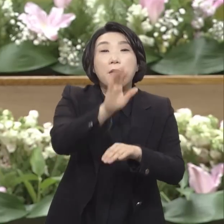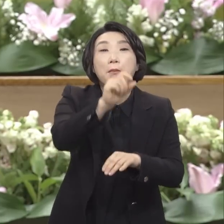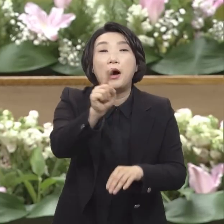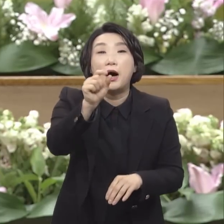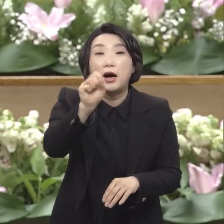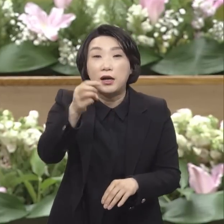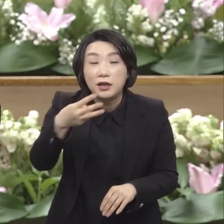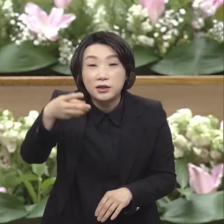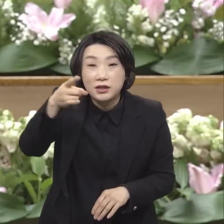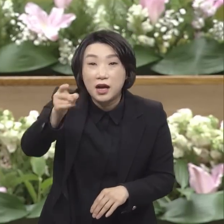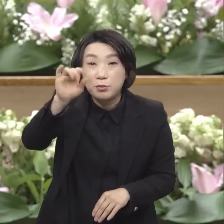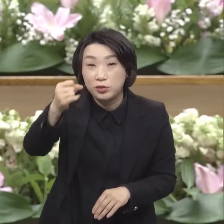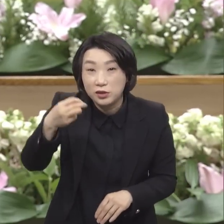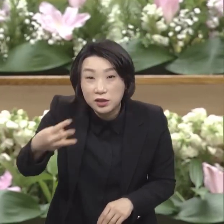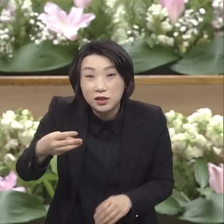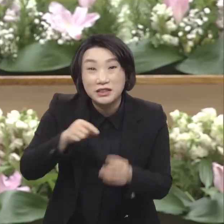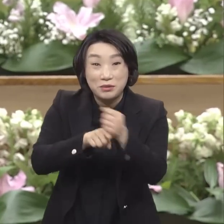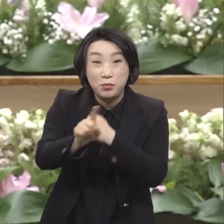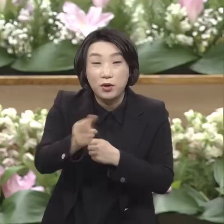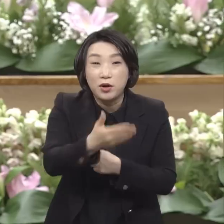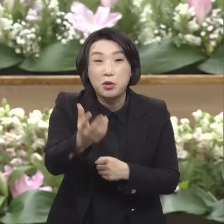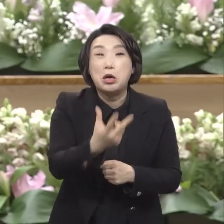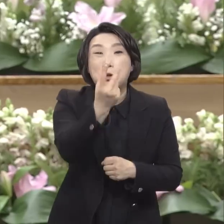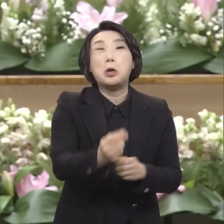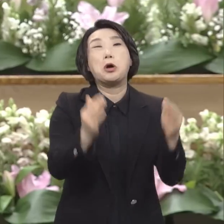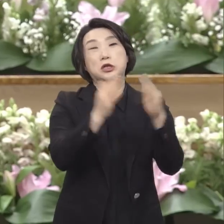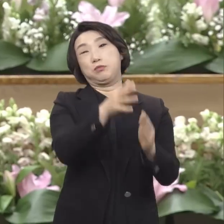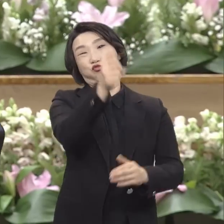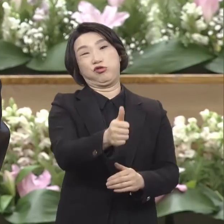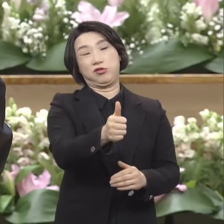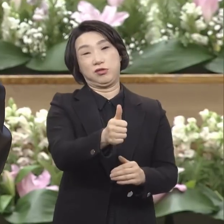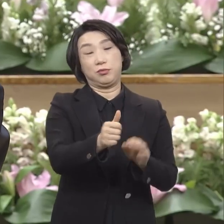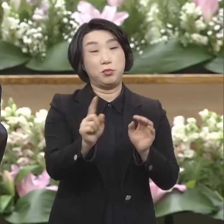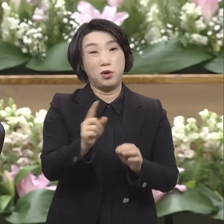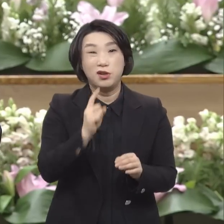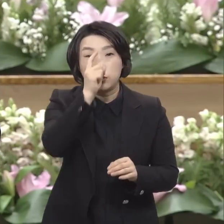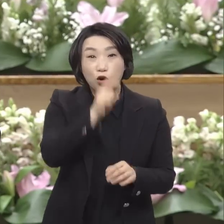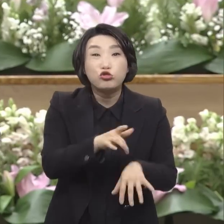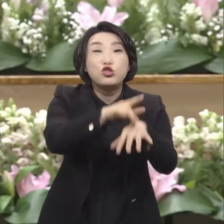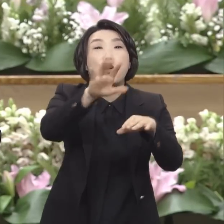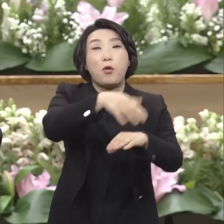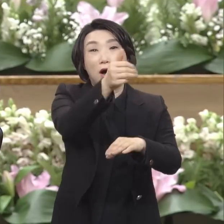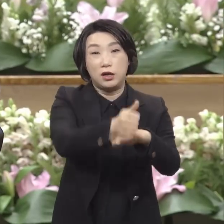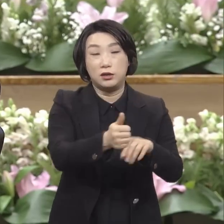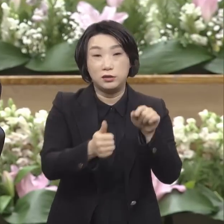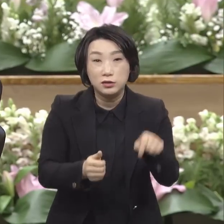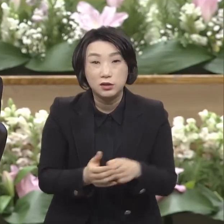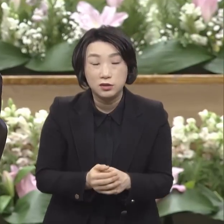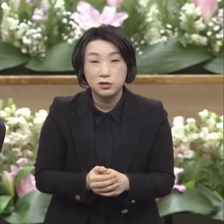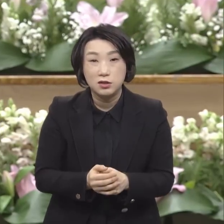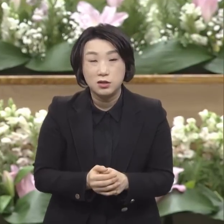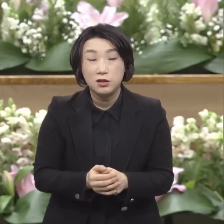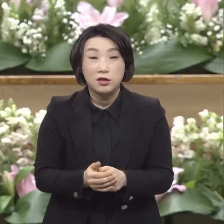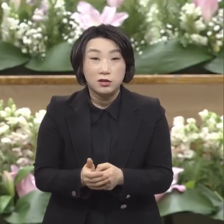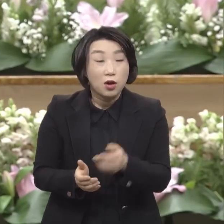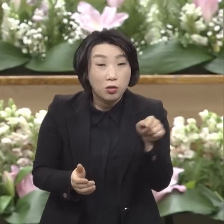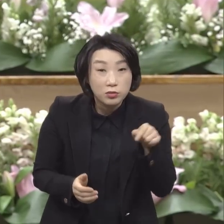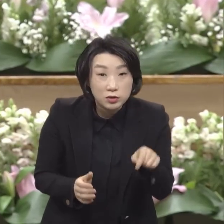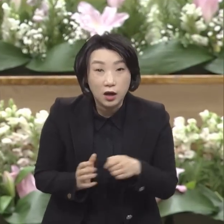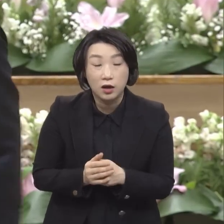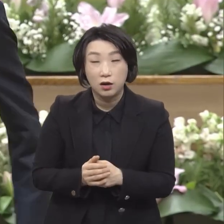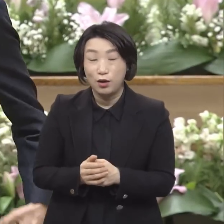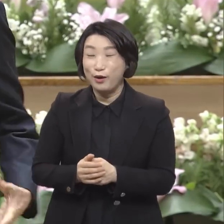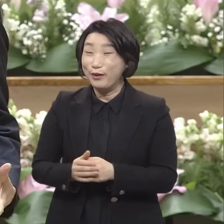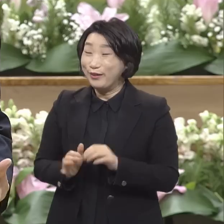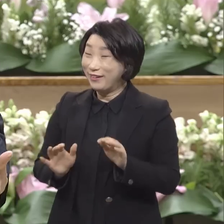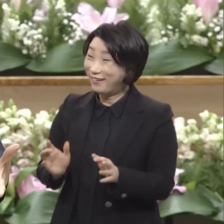거예요. 다시 말하면 그 더러운 귀신들의 왕이라 그 말이에요. 더러운 귀신들의 왕. 응?